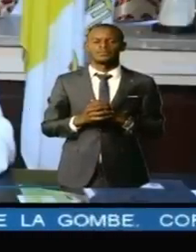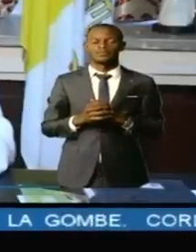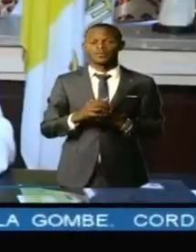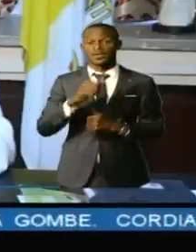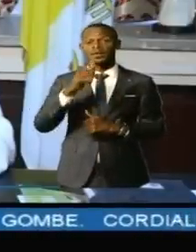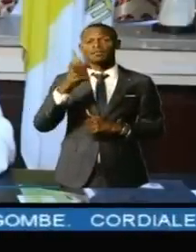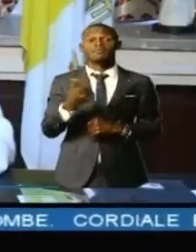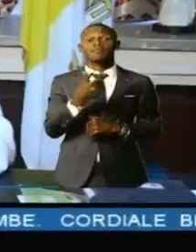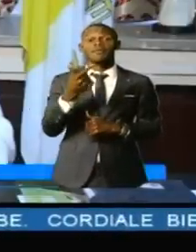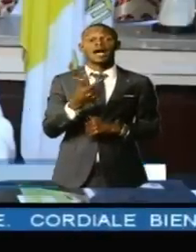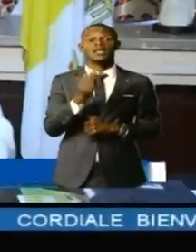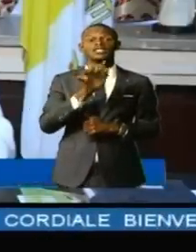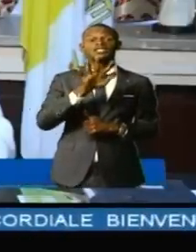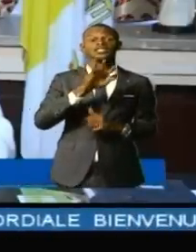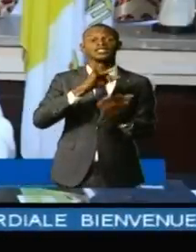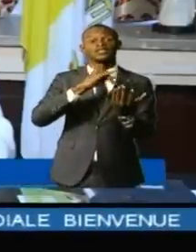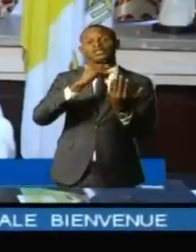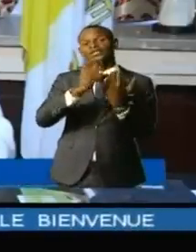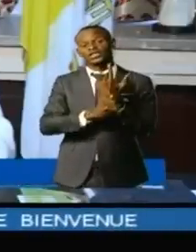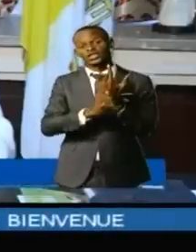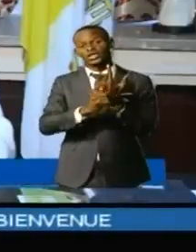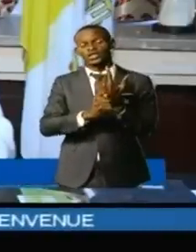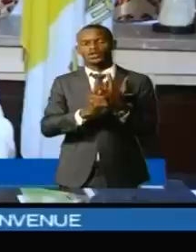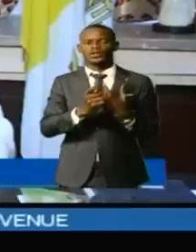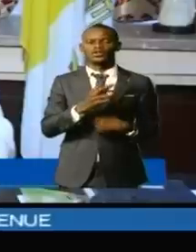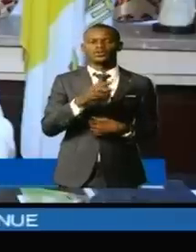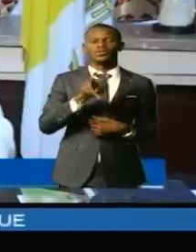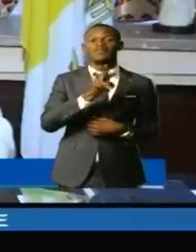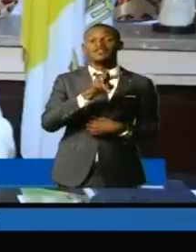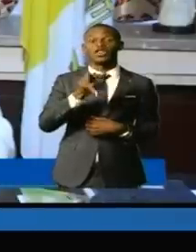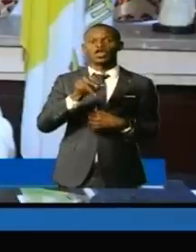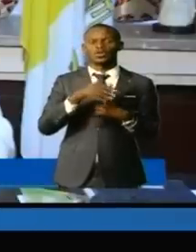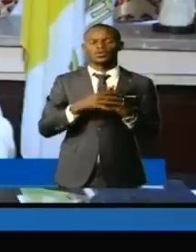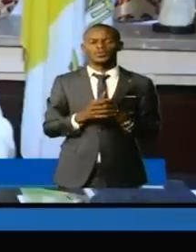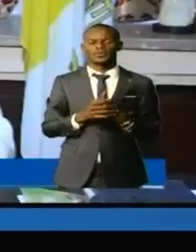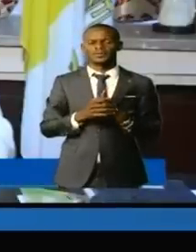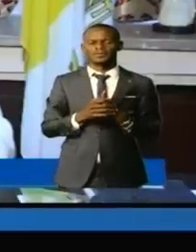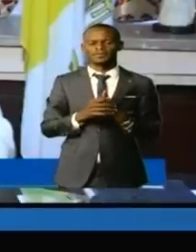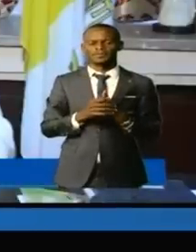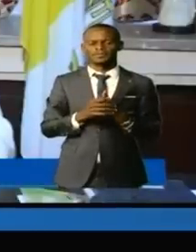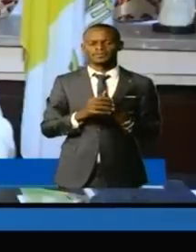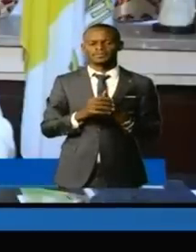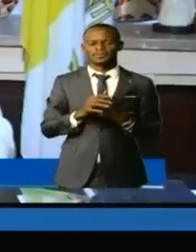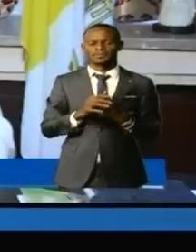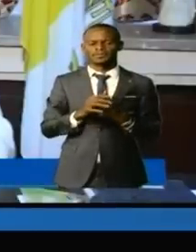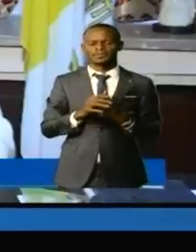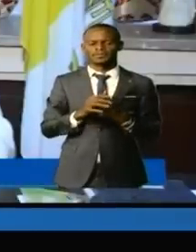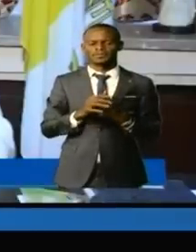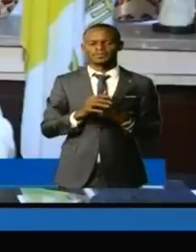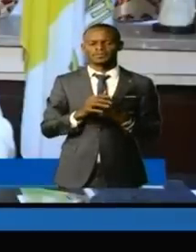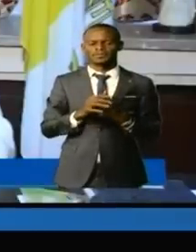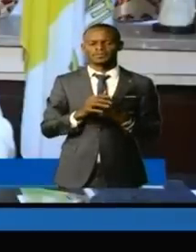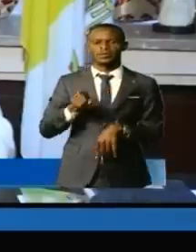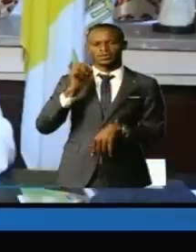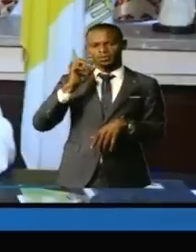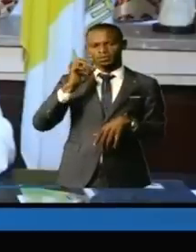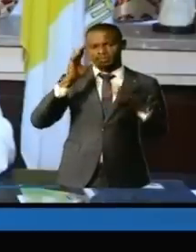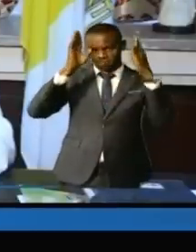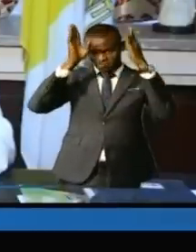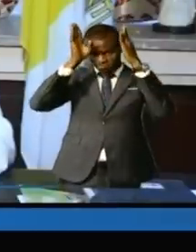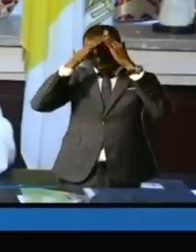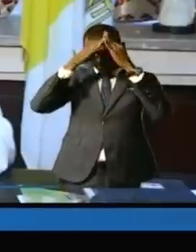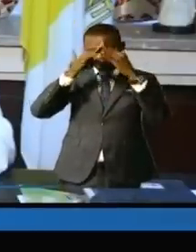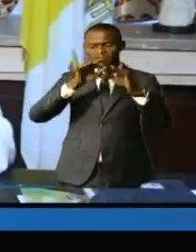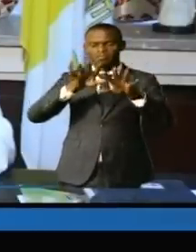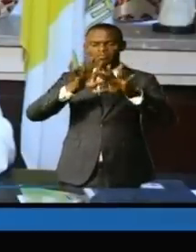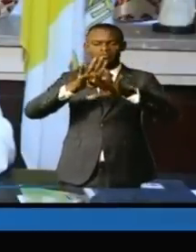Mardi 5 juillet 2022, 8h40, rencontre avec les